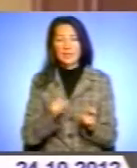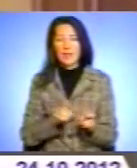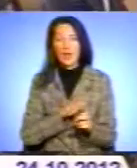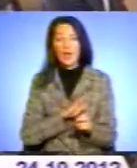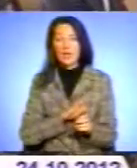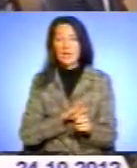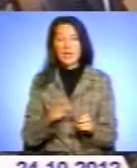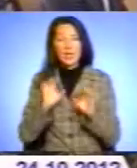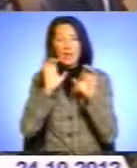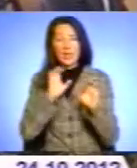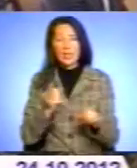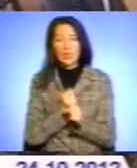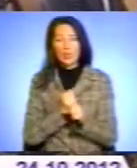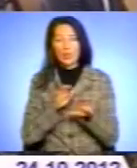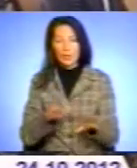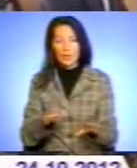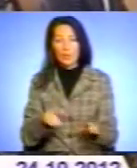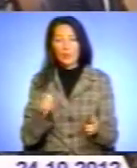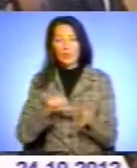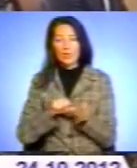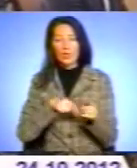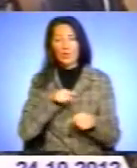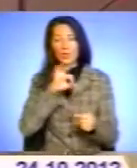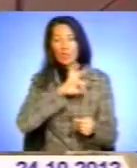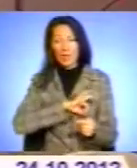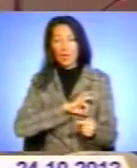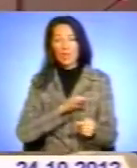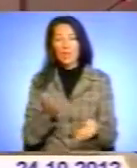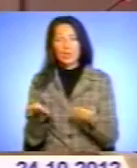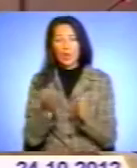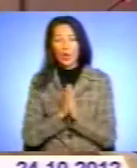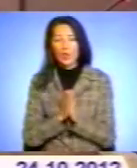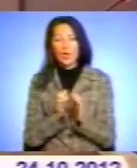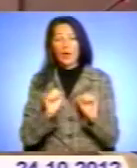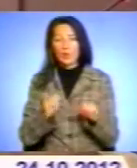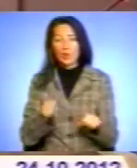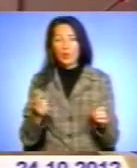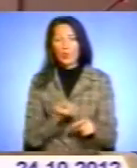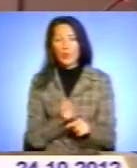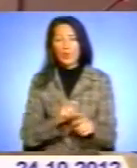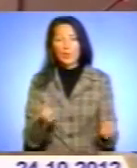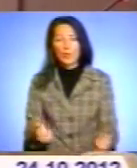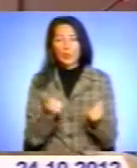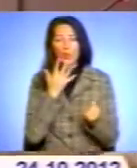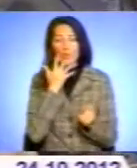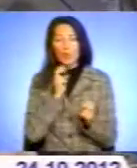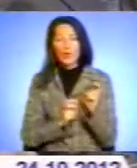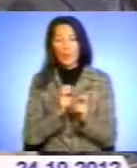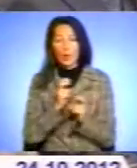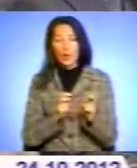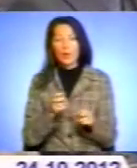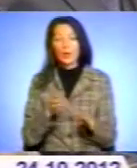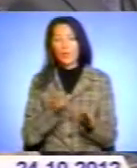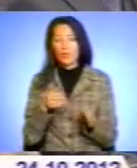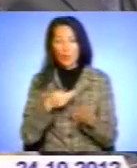место. Представники бізнес-еліти закликають владу більше підтримувати національного товаровиробника і поступово відмовлятися від імпорту товарів,